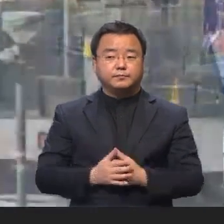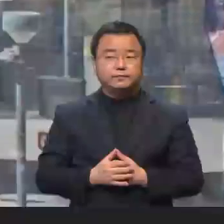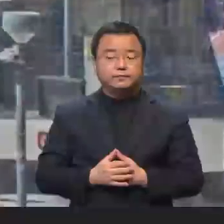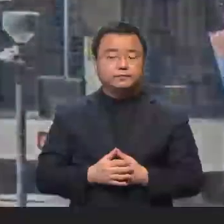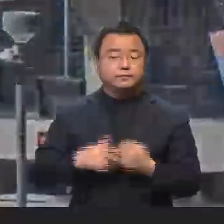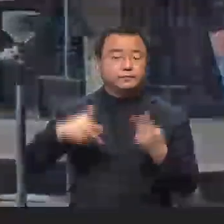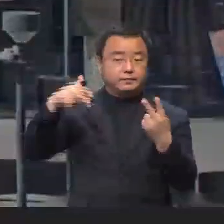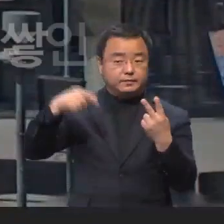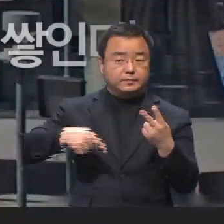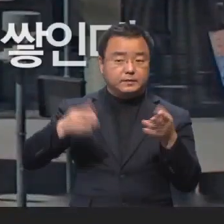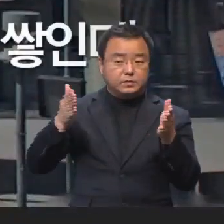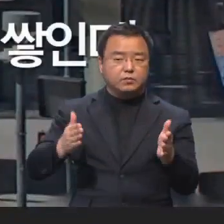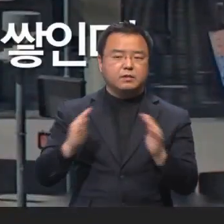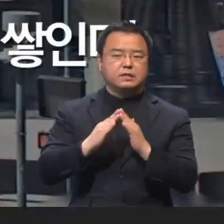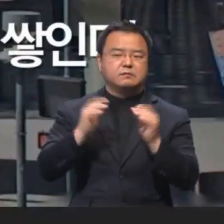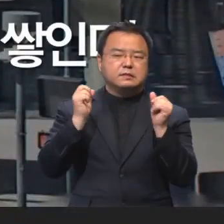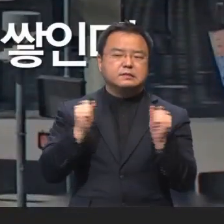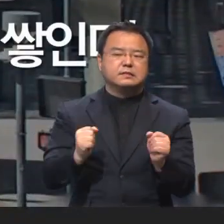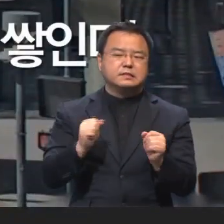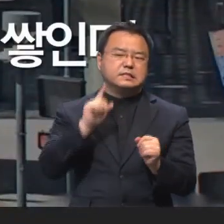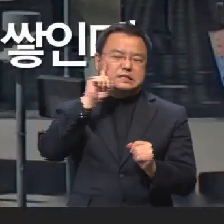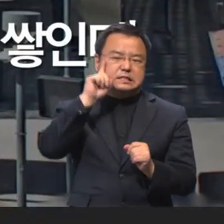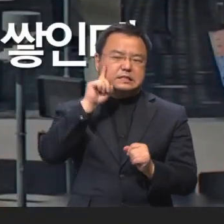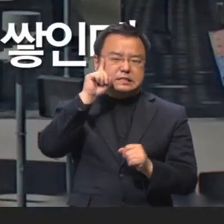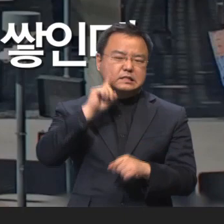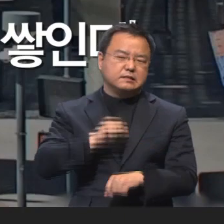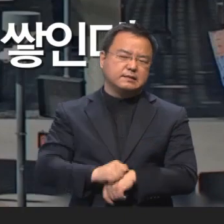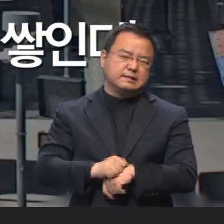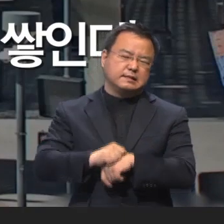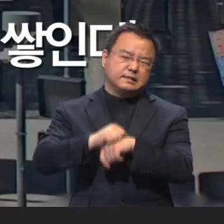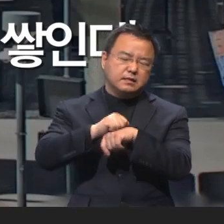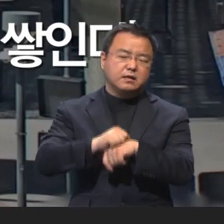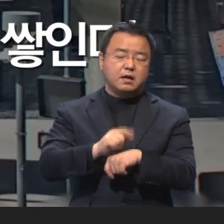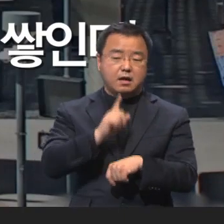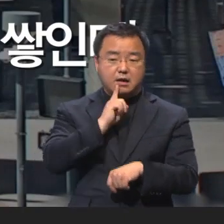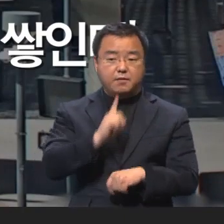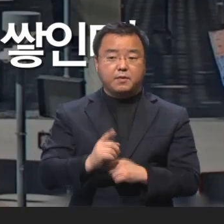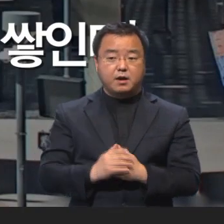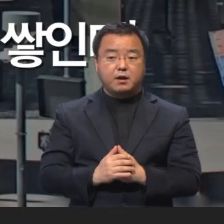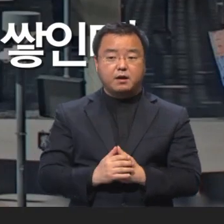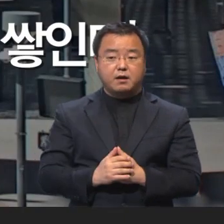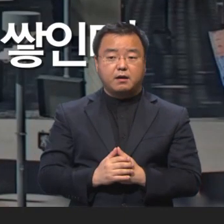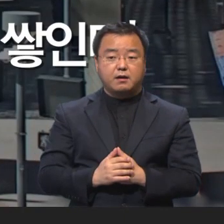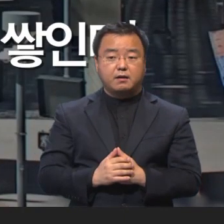2주 동안 집에만 있었더니 스트레스를 받는다며 고단함을 털어놓기도 하고